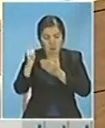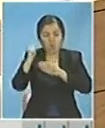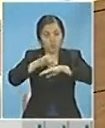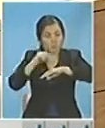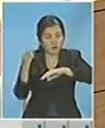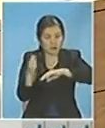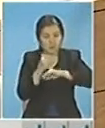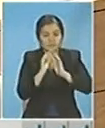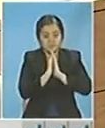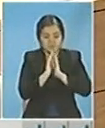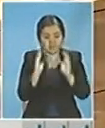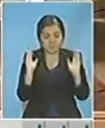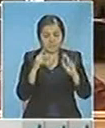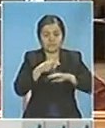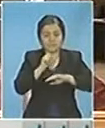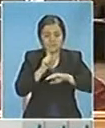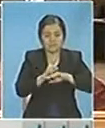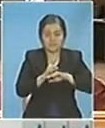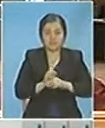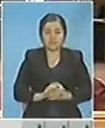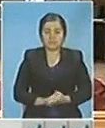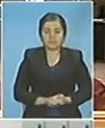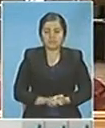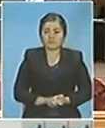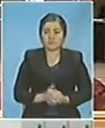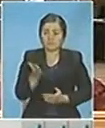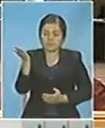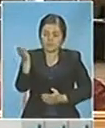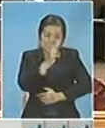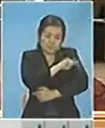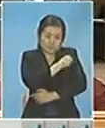ขอขอบพระคุณท่านประธานมากครับ ท่านนายแพทย์เวงครับ